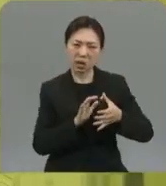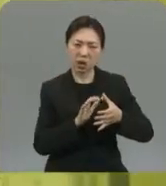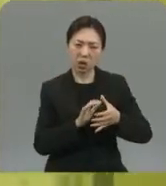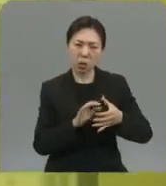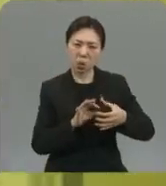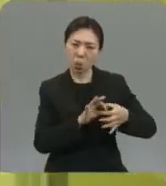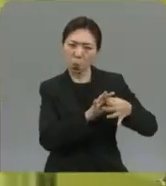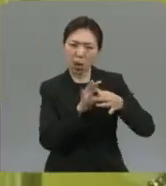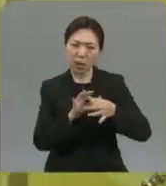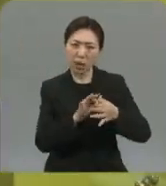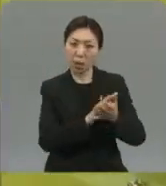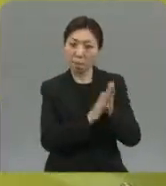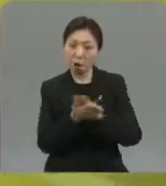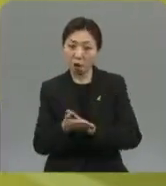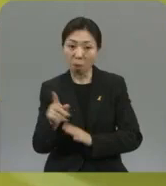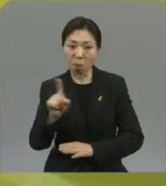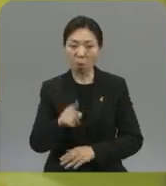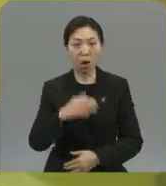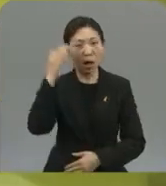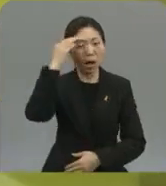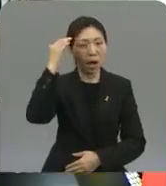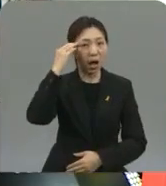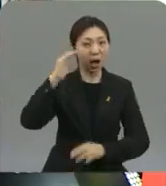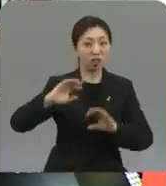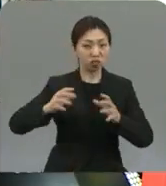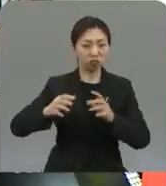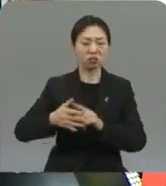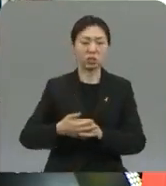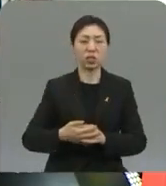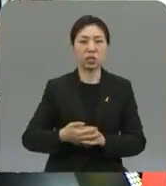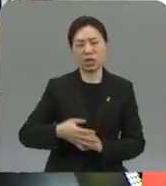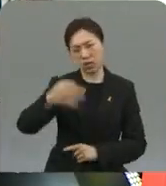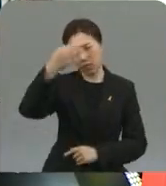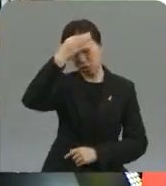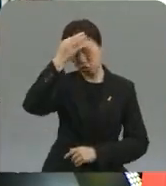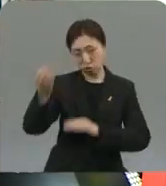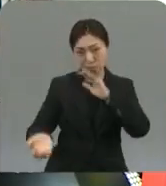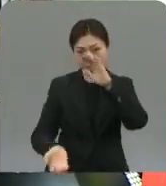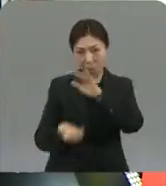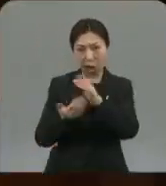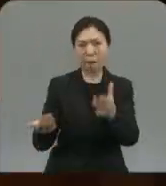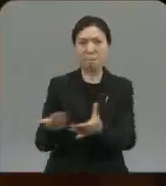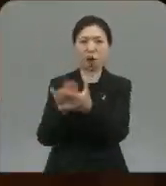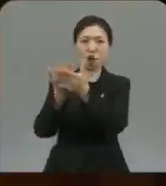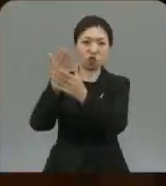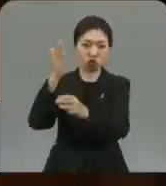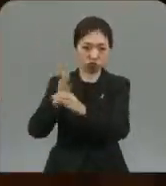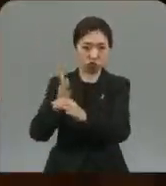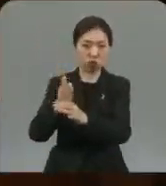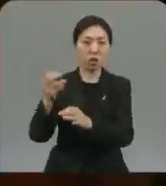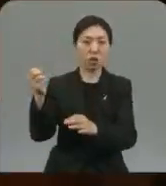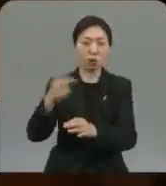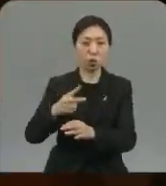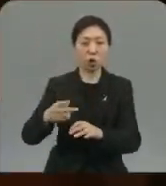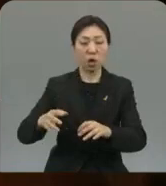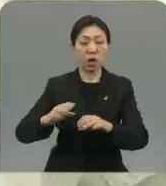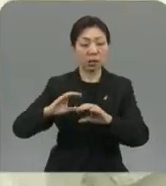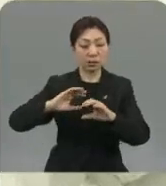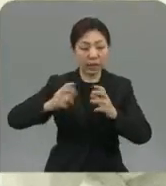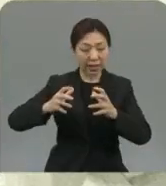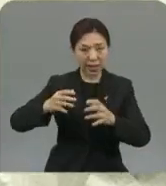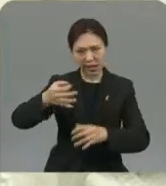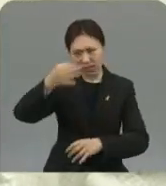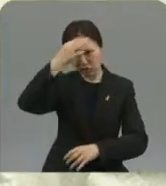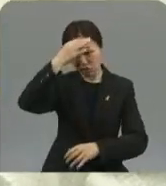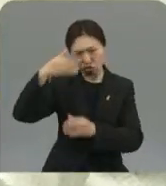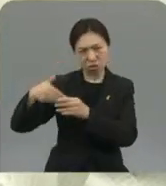d'un forum tenu à l'occasion du 70e anniversaire de l'alliance bilatérale dans la capitale américaine que pour les États-Unis, Séoul